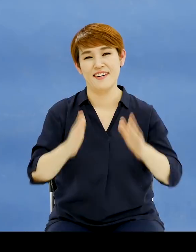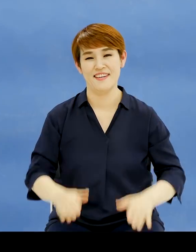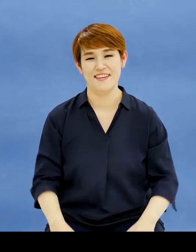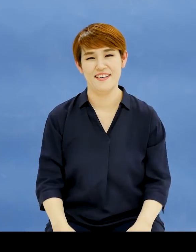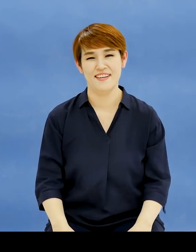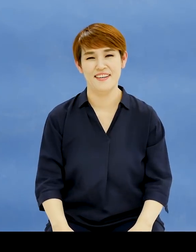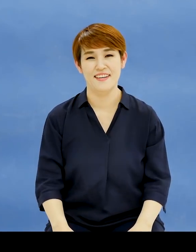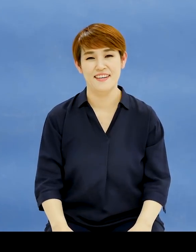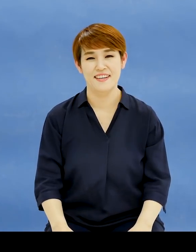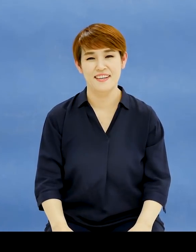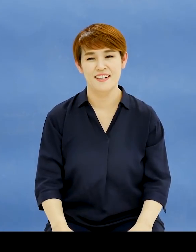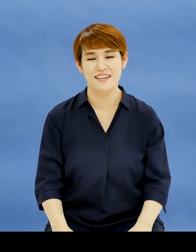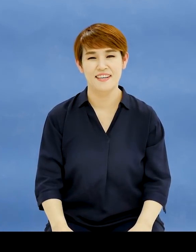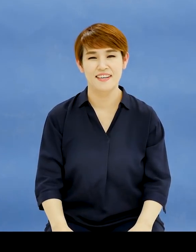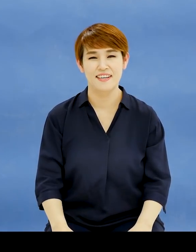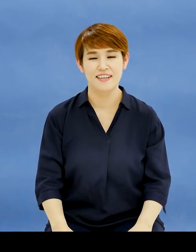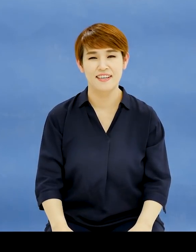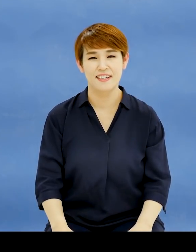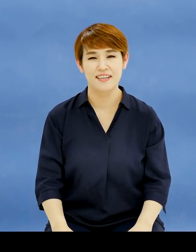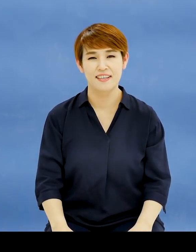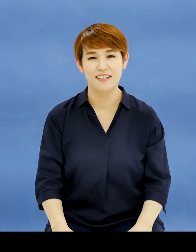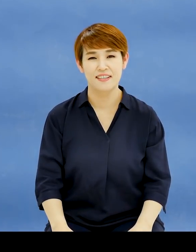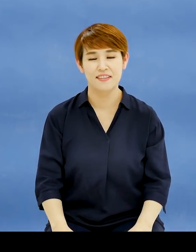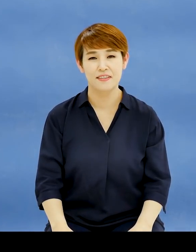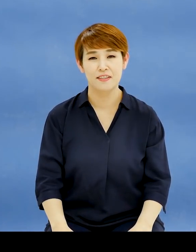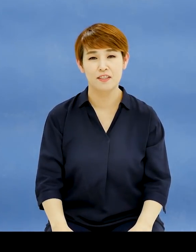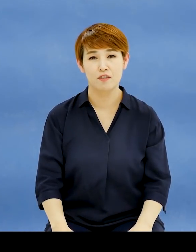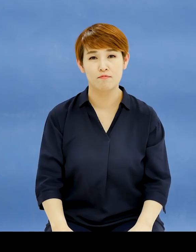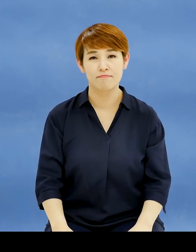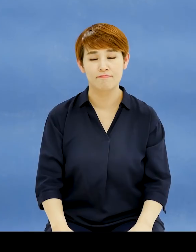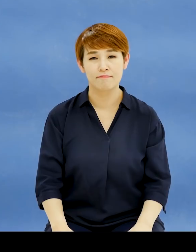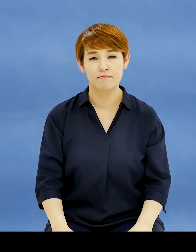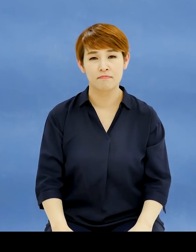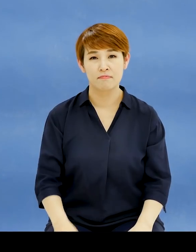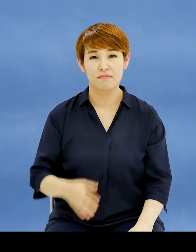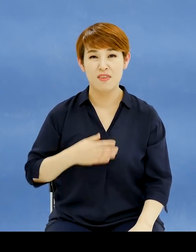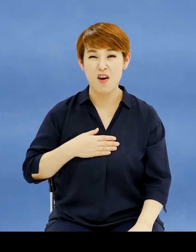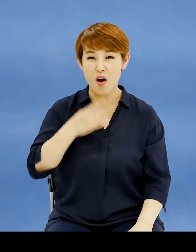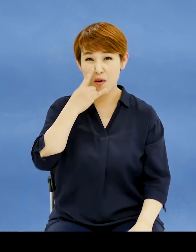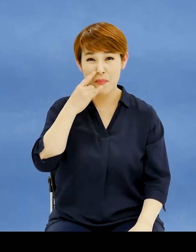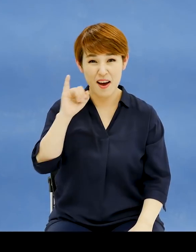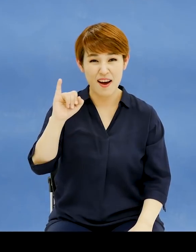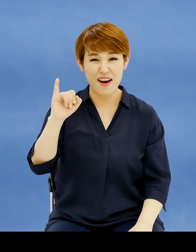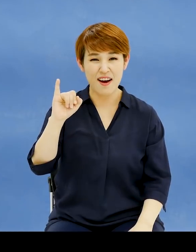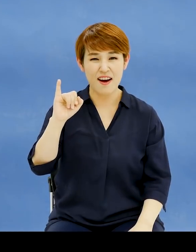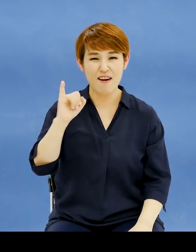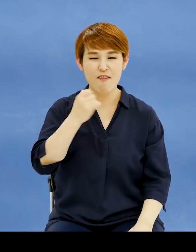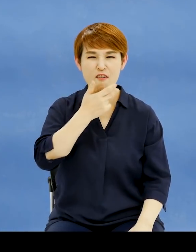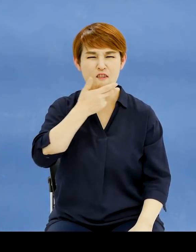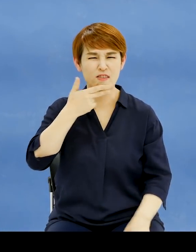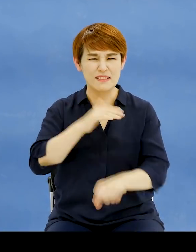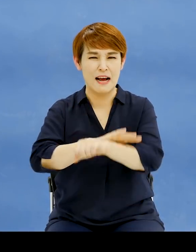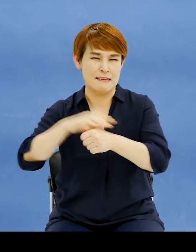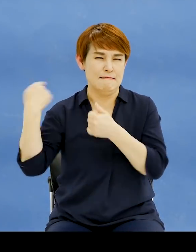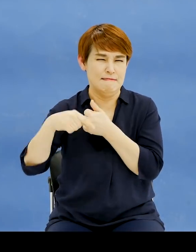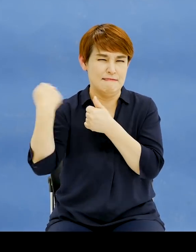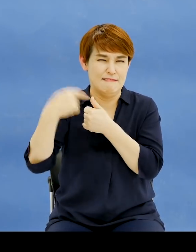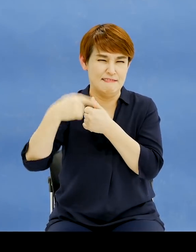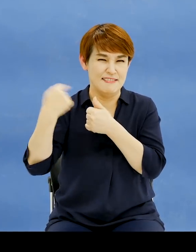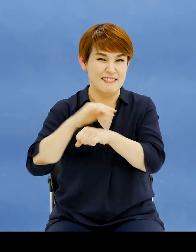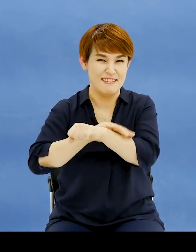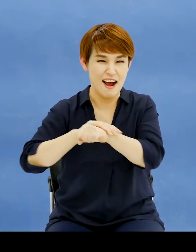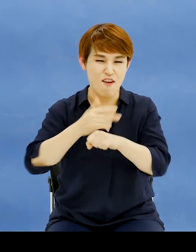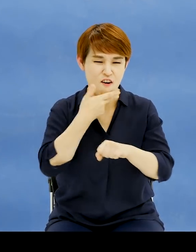때부터 본격적으로 그쵸. 영어 공부를 저도 했어요. 네. 근데 저희 어머님이 이제 굉장히 세게 많이 가르쳐